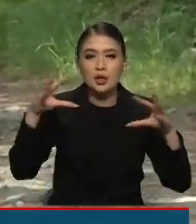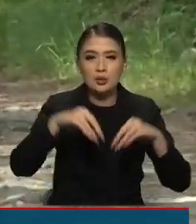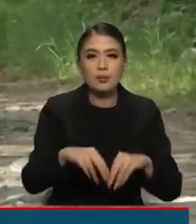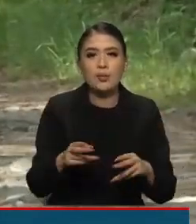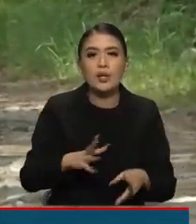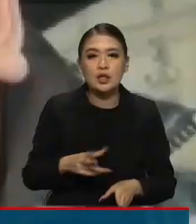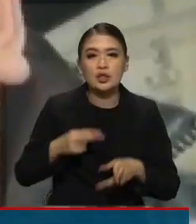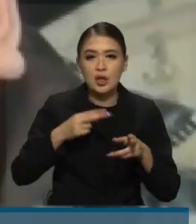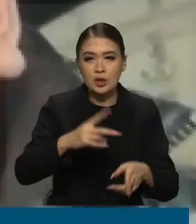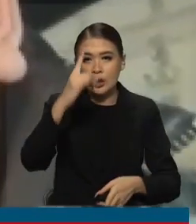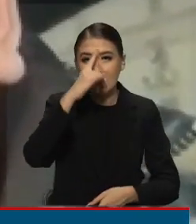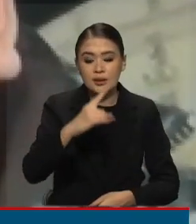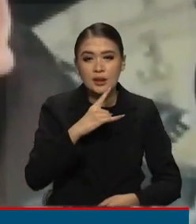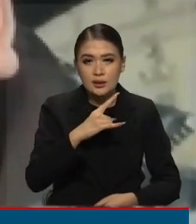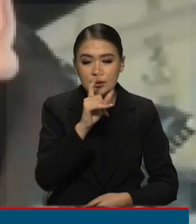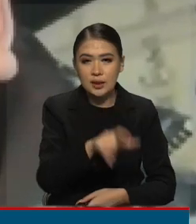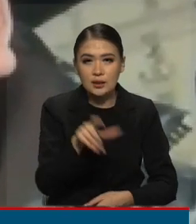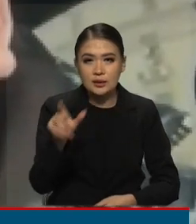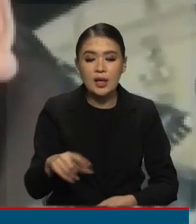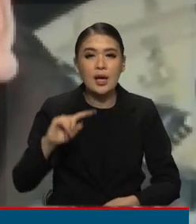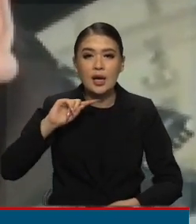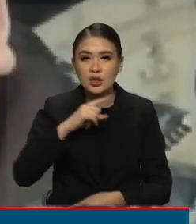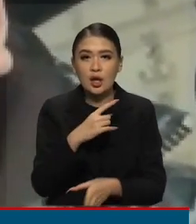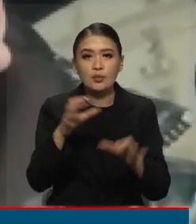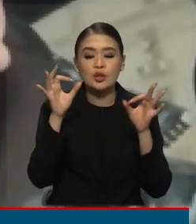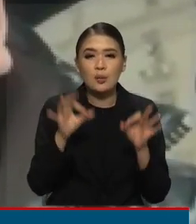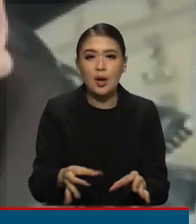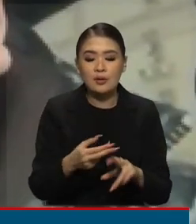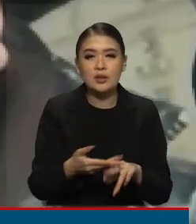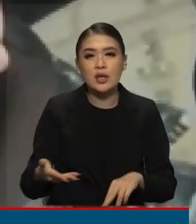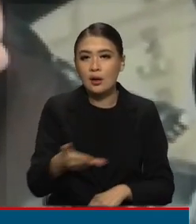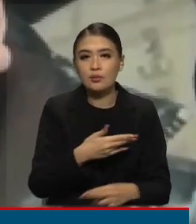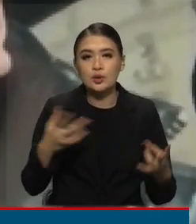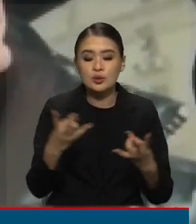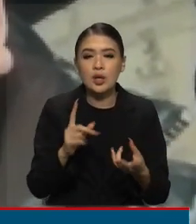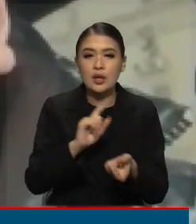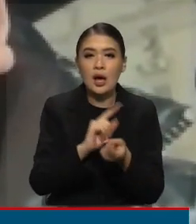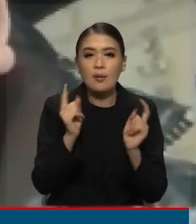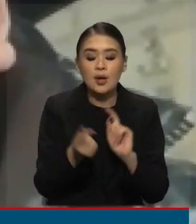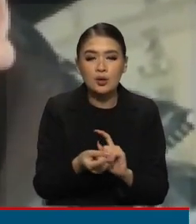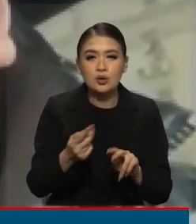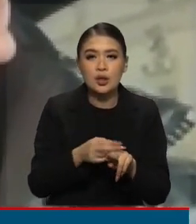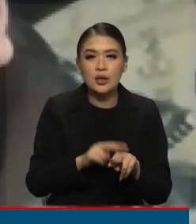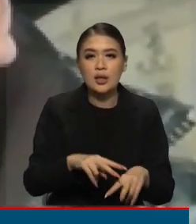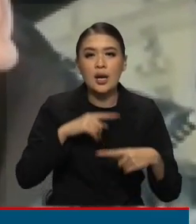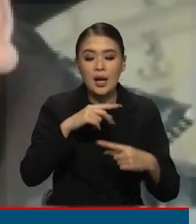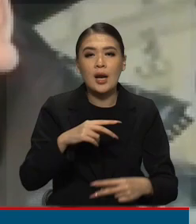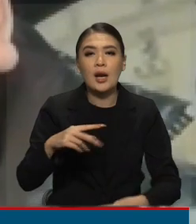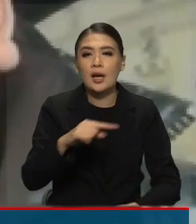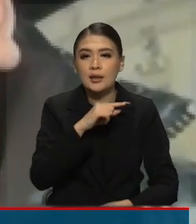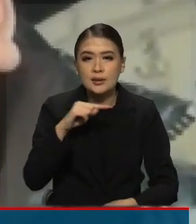приезжают казахстанцы. Если брать экономически правильно, то нам нужно наоборот больше привлекать россиян,